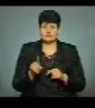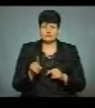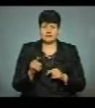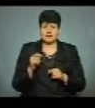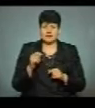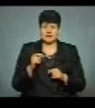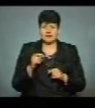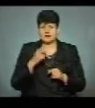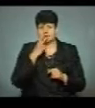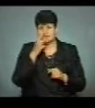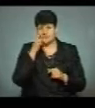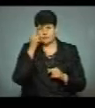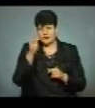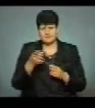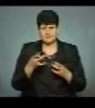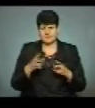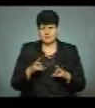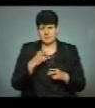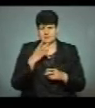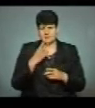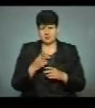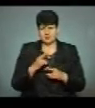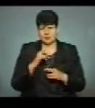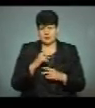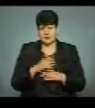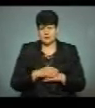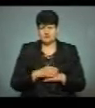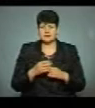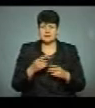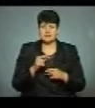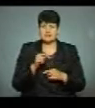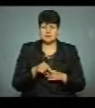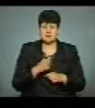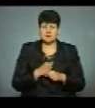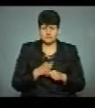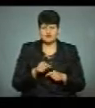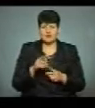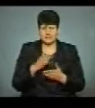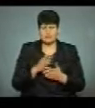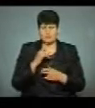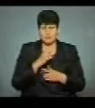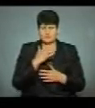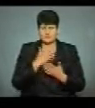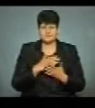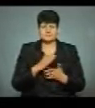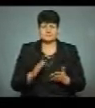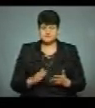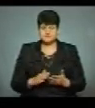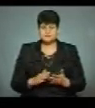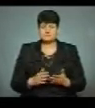голову високо вперед, обов'язково треба бачити свої помилки і треба над ними працювати. Вони є. Звісно,